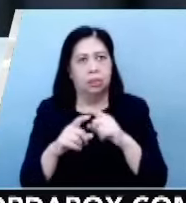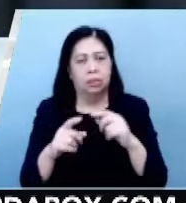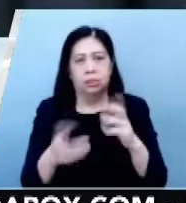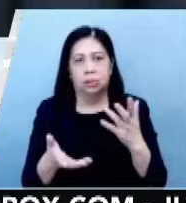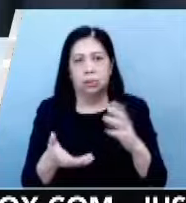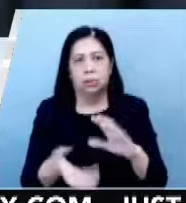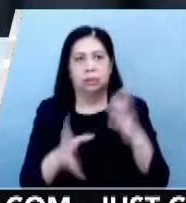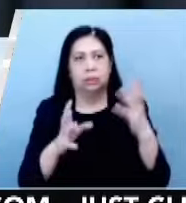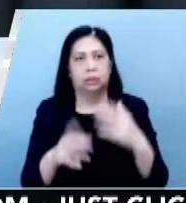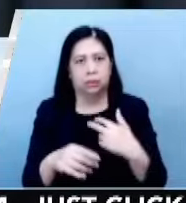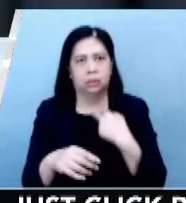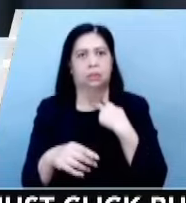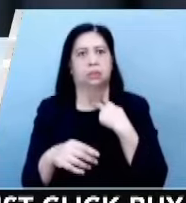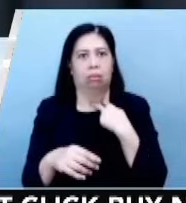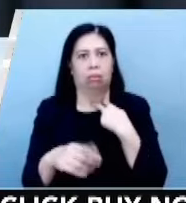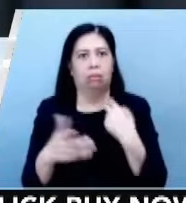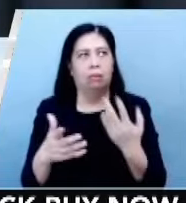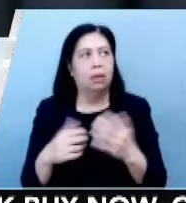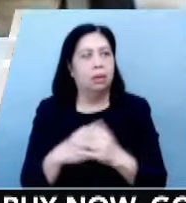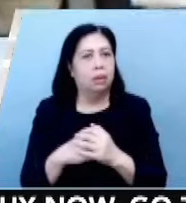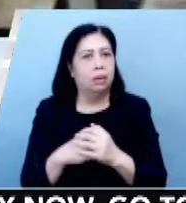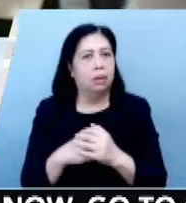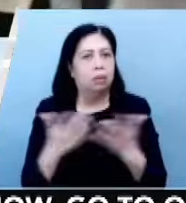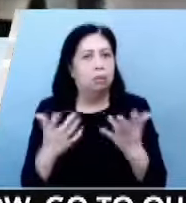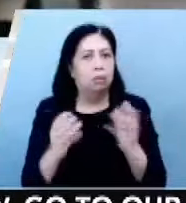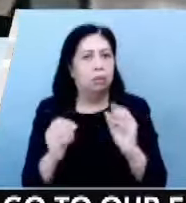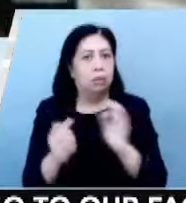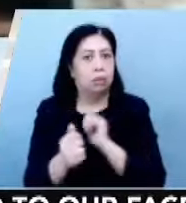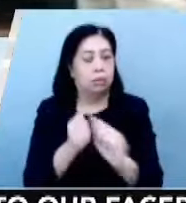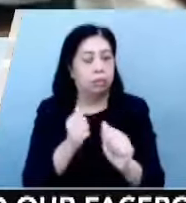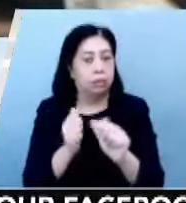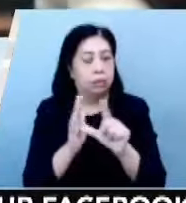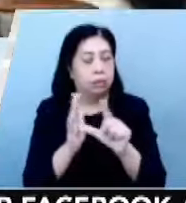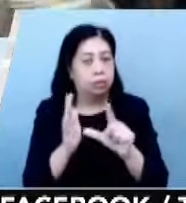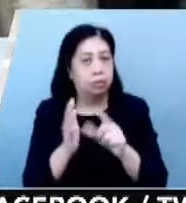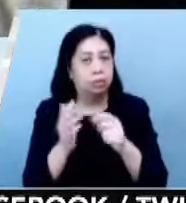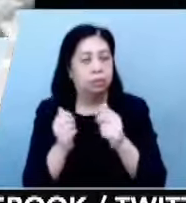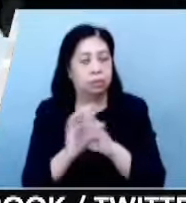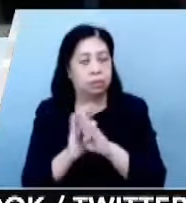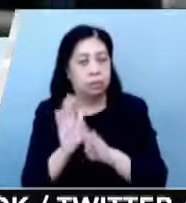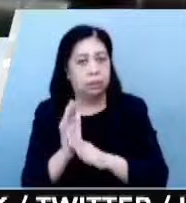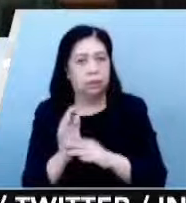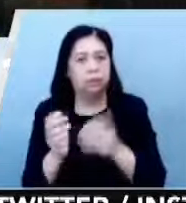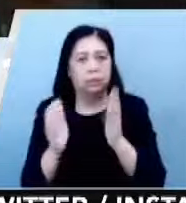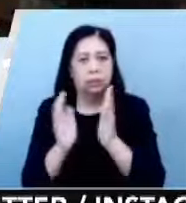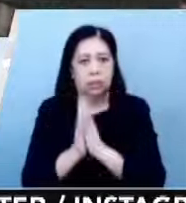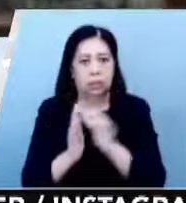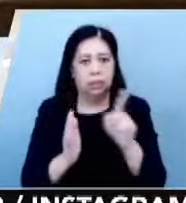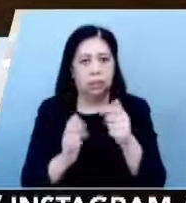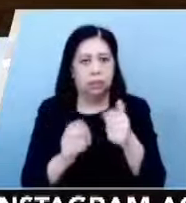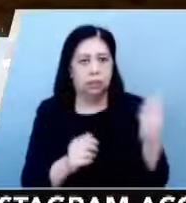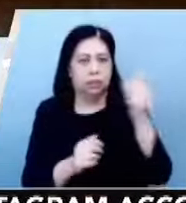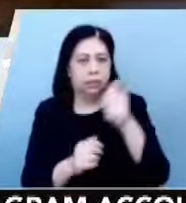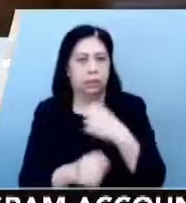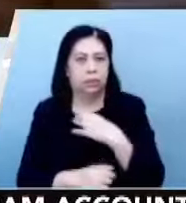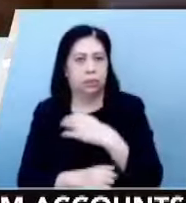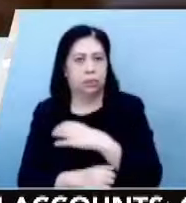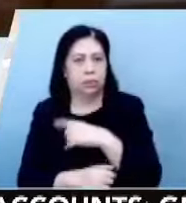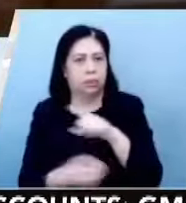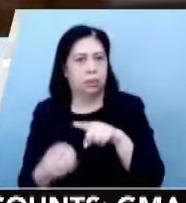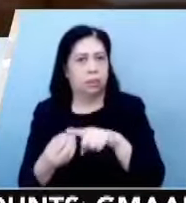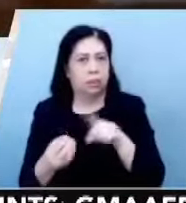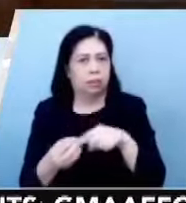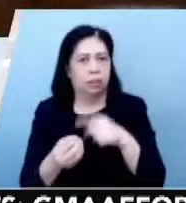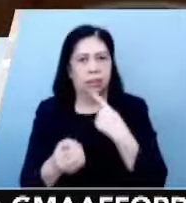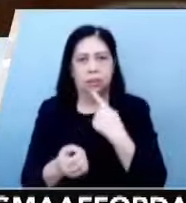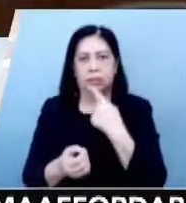No? Baka wala mapas na bills. Sinusubukan pa naming hinga ng pahayag ang liderato ng Kamara kaugnay ng mga pahayag at